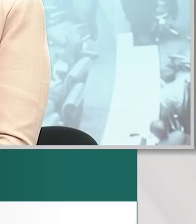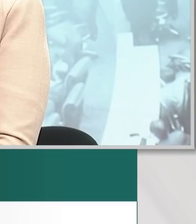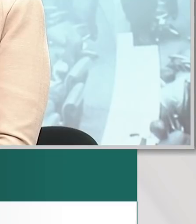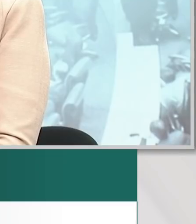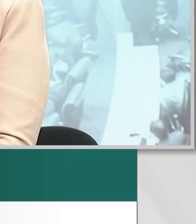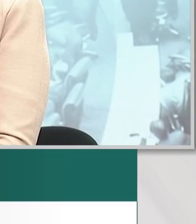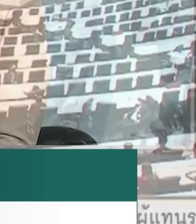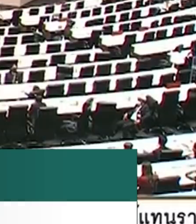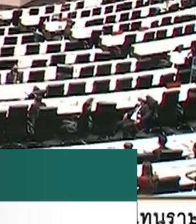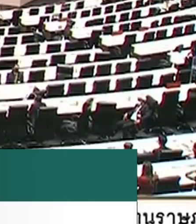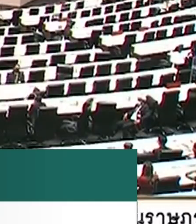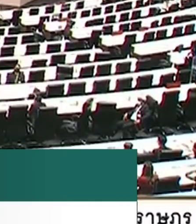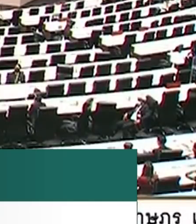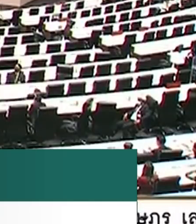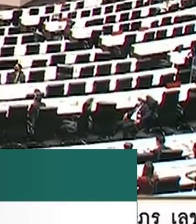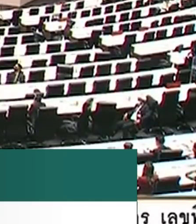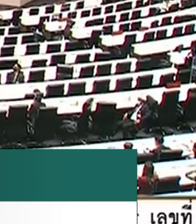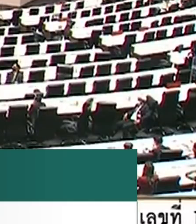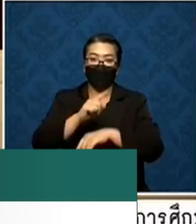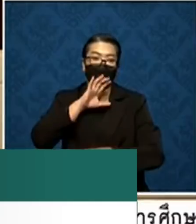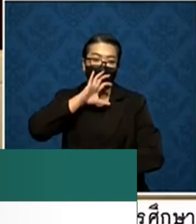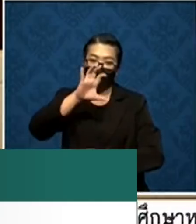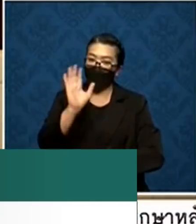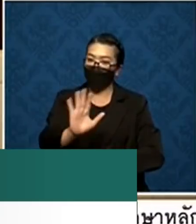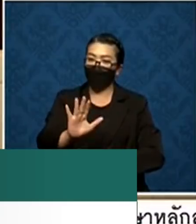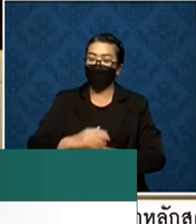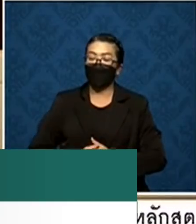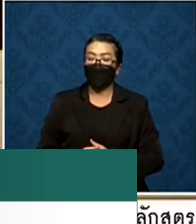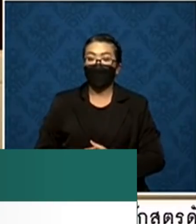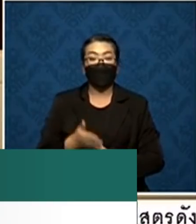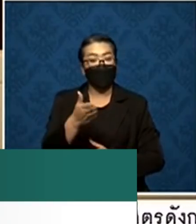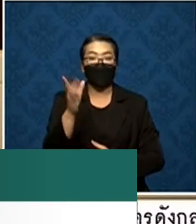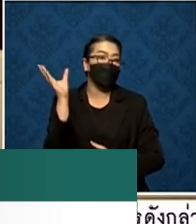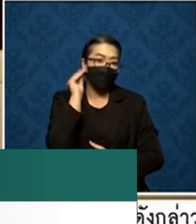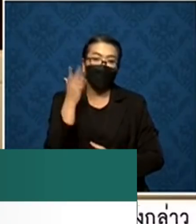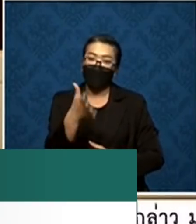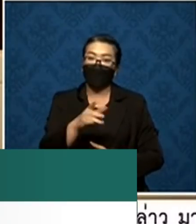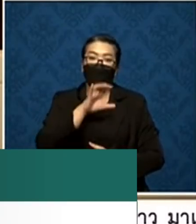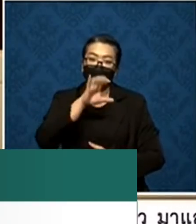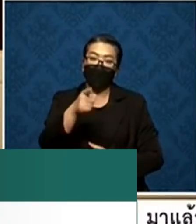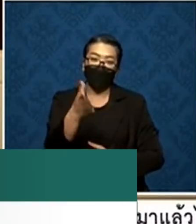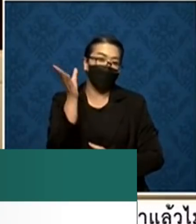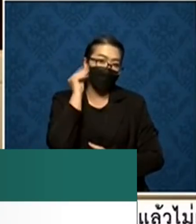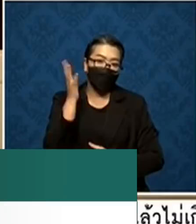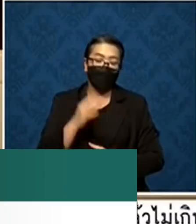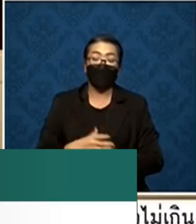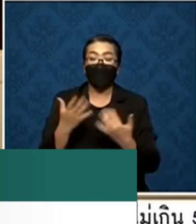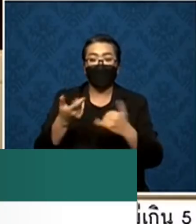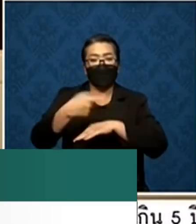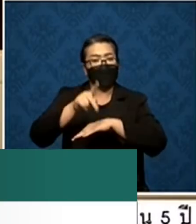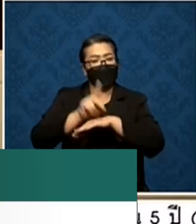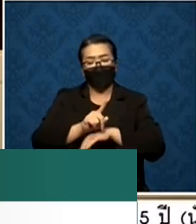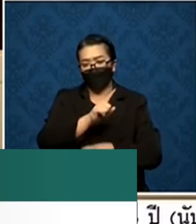ครบแต่ว่าพอพูดไปตามอารมณ์แล้วก็เอามาขอโทษนะพูดเสร็จแล้วถามมาผมก็บอกว่าก็ประเด็น